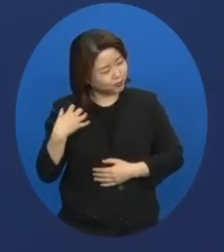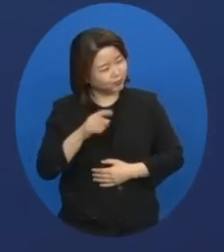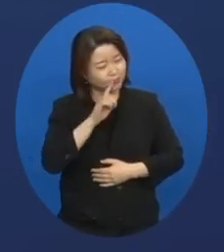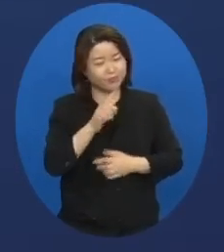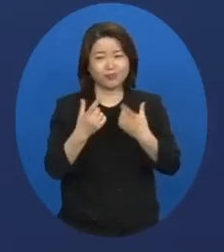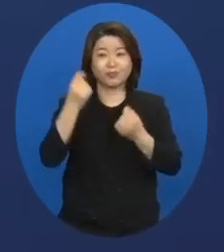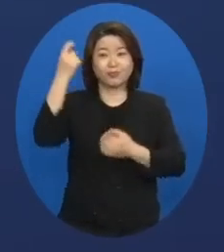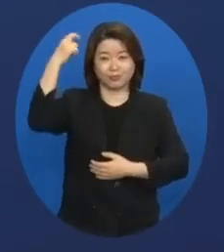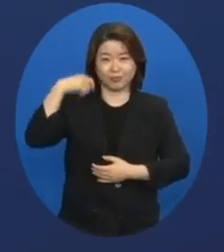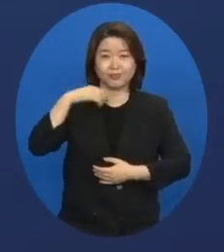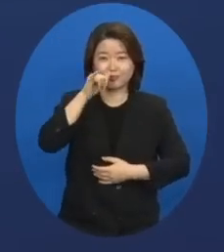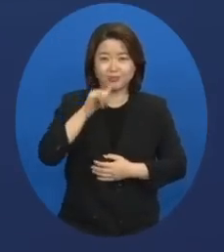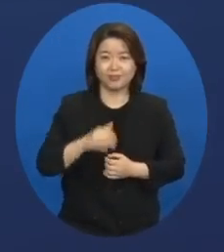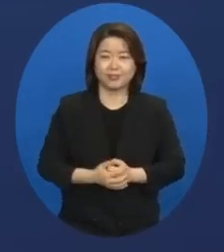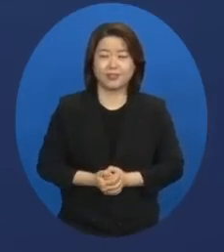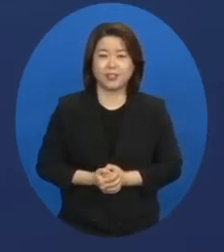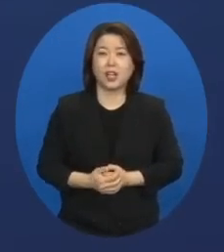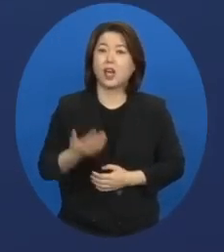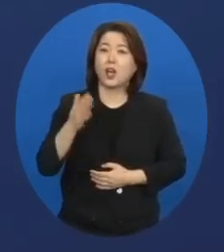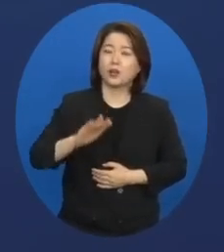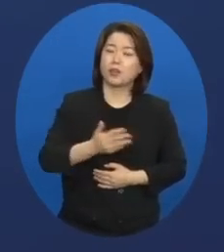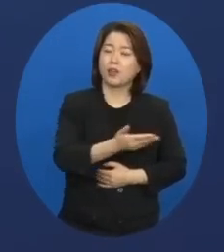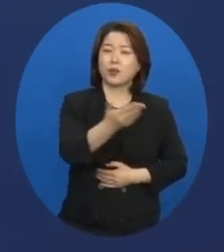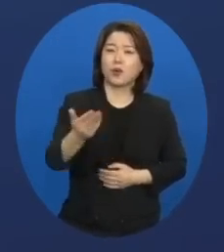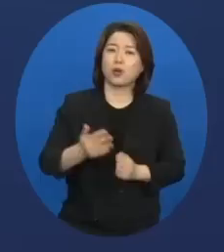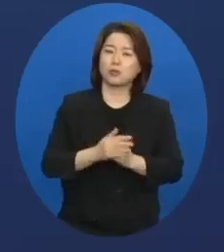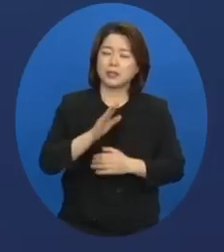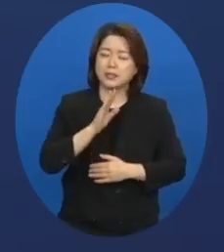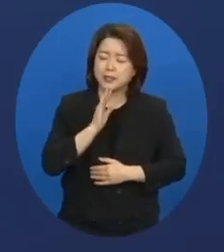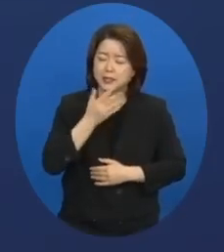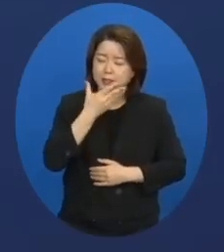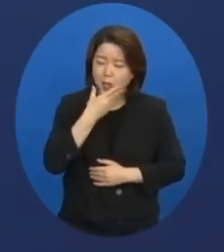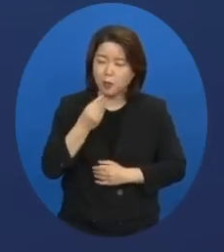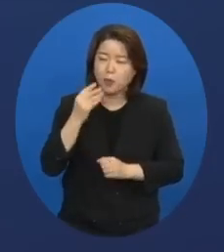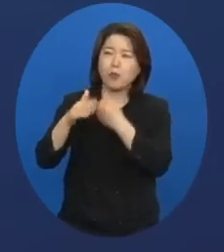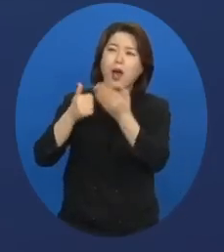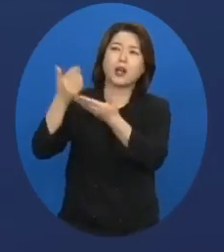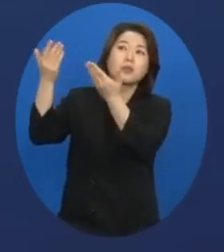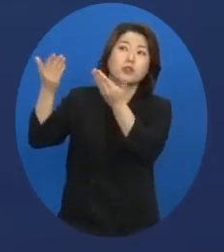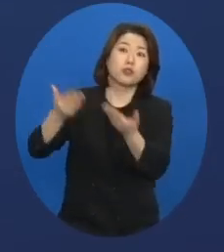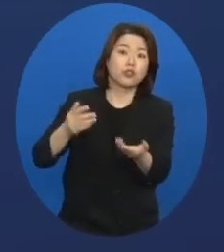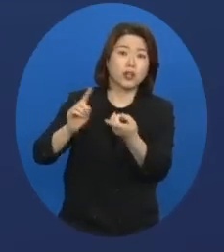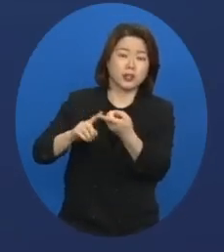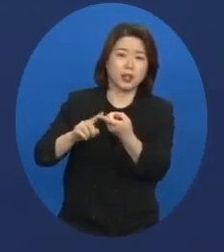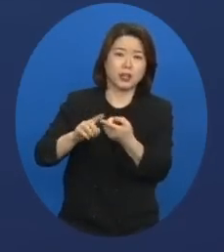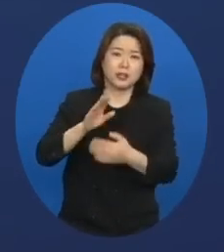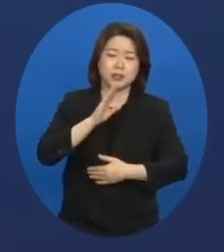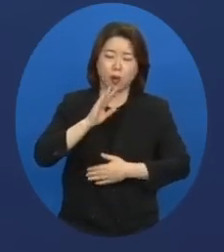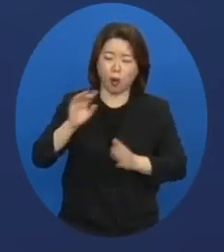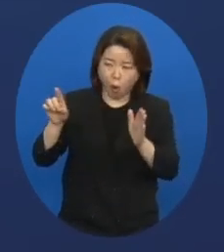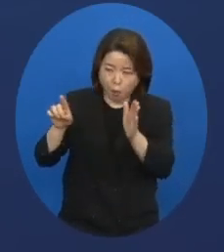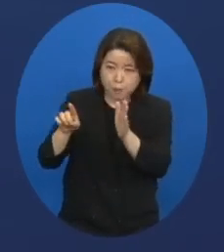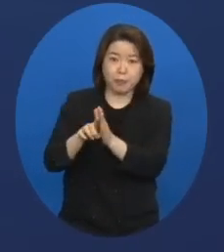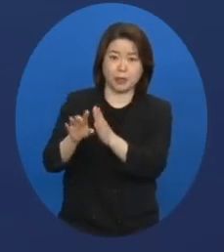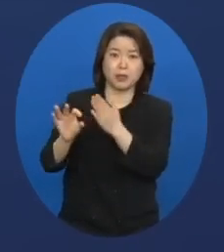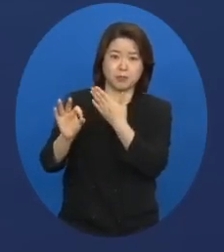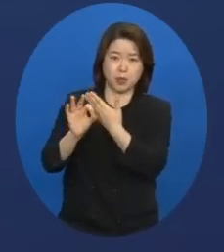느껴지죠. 그러나 여러분, 진짜 복은 하나님이 주시는 것이라는 사실을 정말 믿게 되면